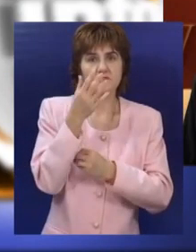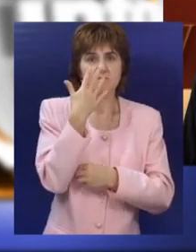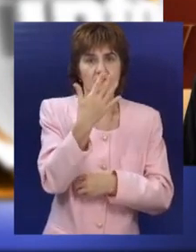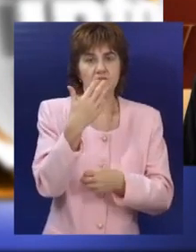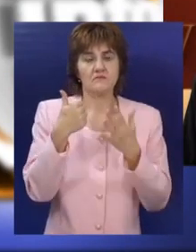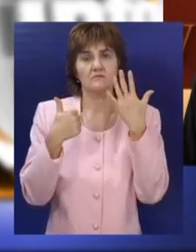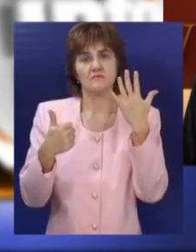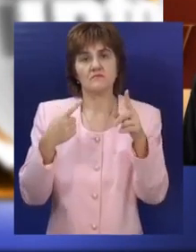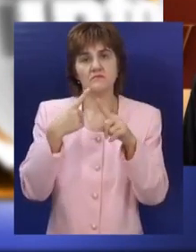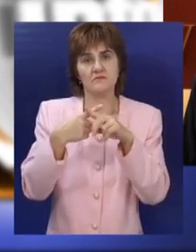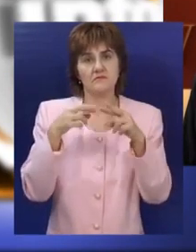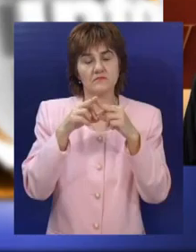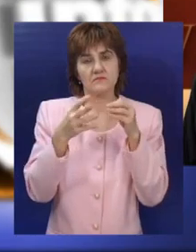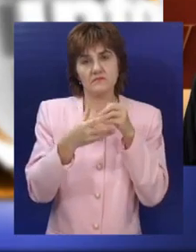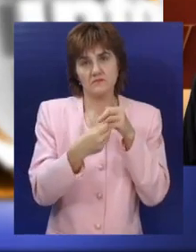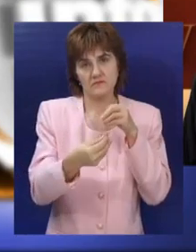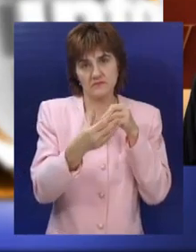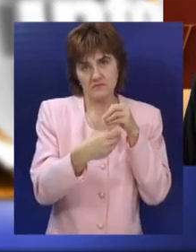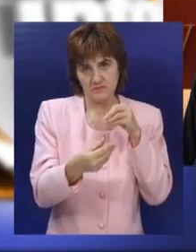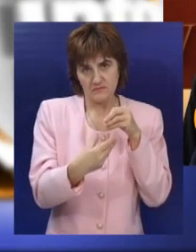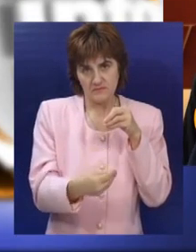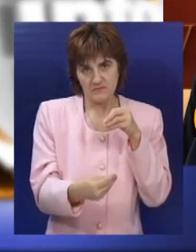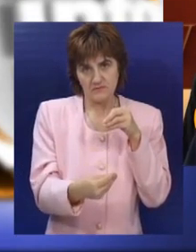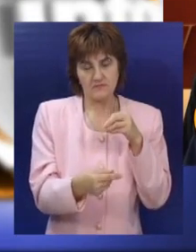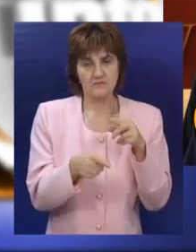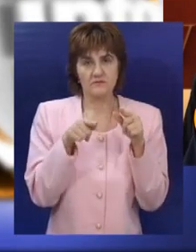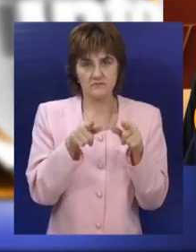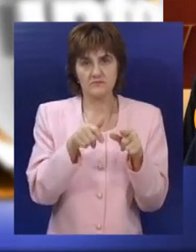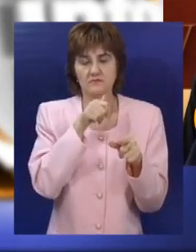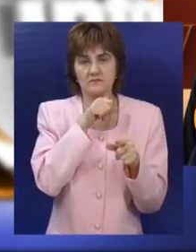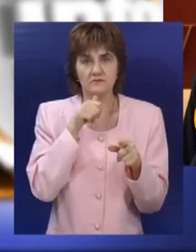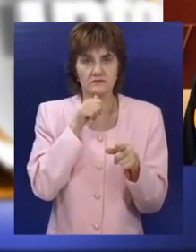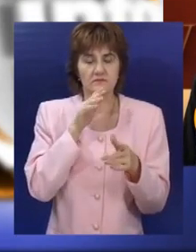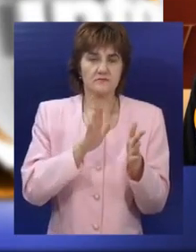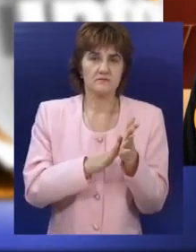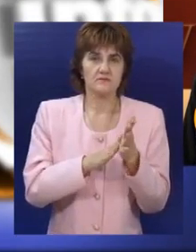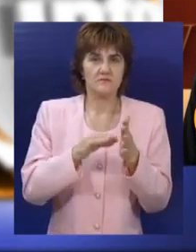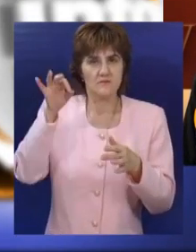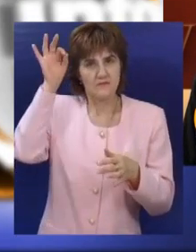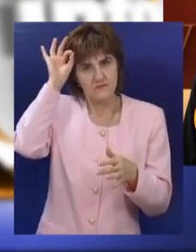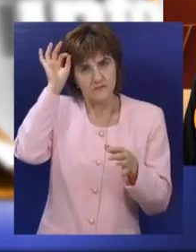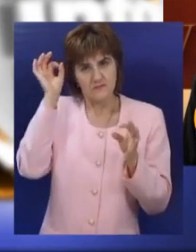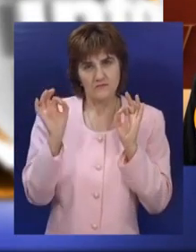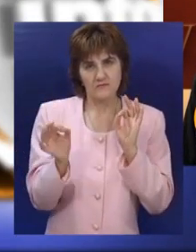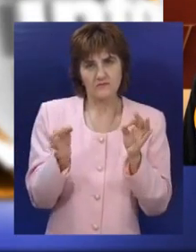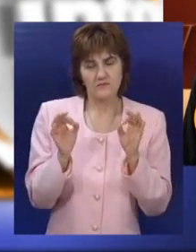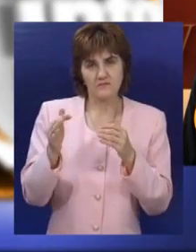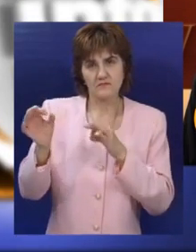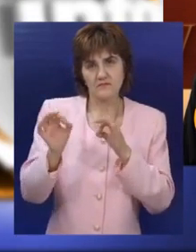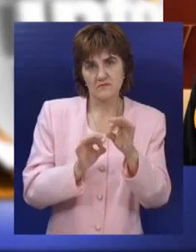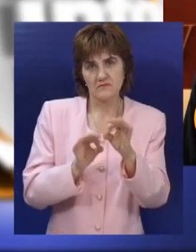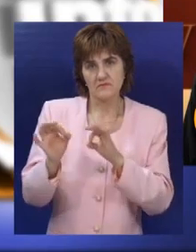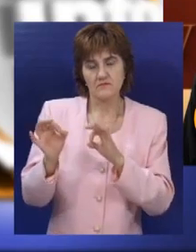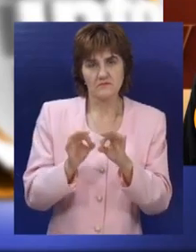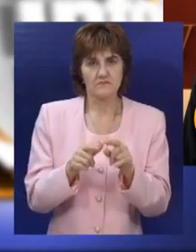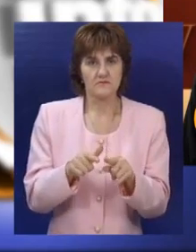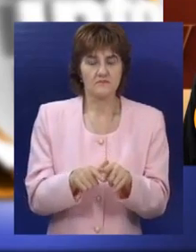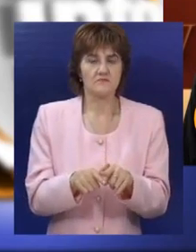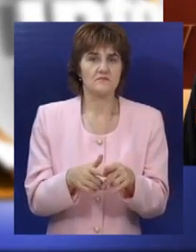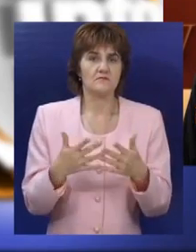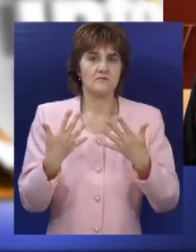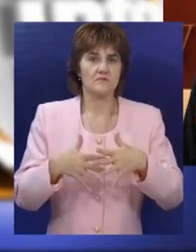imamo jedan spoj svega toga što je tradicija Vojvodine sa nemačkom tehnologijom, sa vrhunskom nemačkom tehnologijom, i